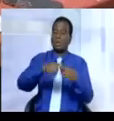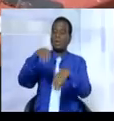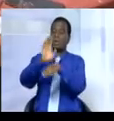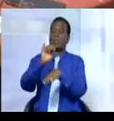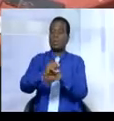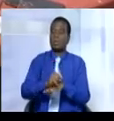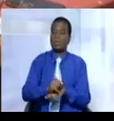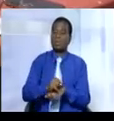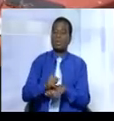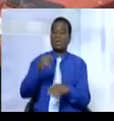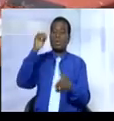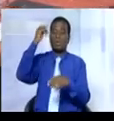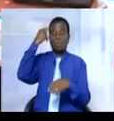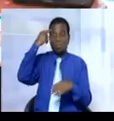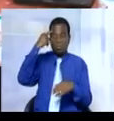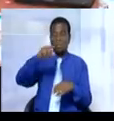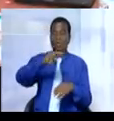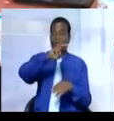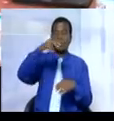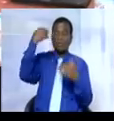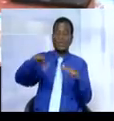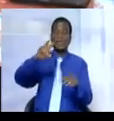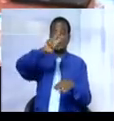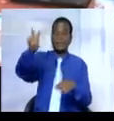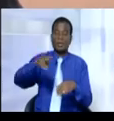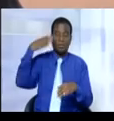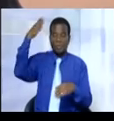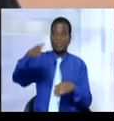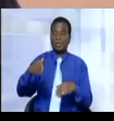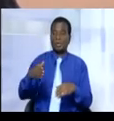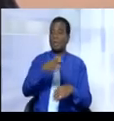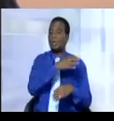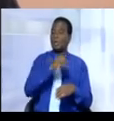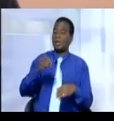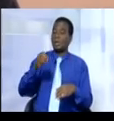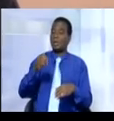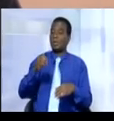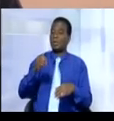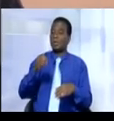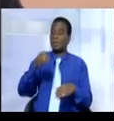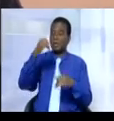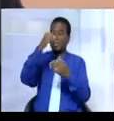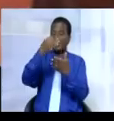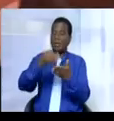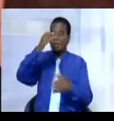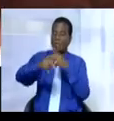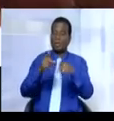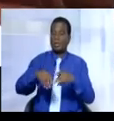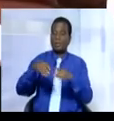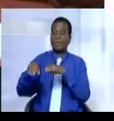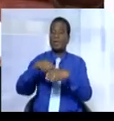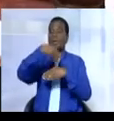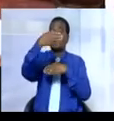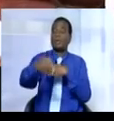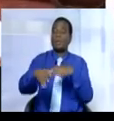d'Ivoire. Prévu pour s'achever vendredi prochain, le séminaire sur l'élaboration du schéma directeur de la réforme des finances publiques fait suite